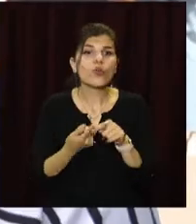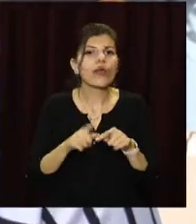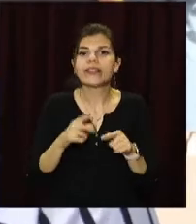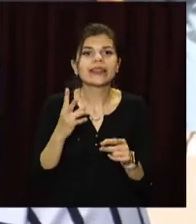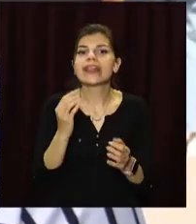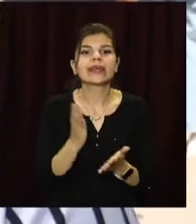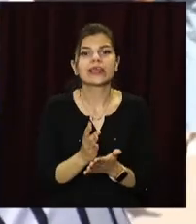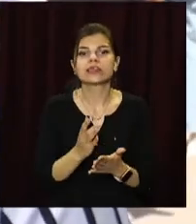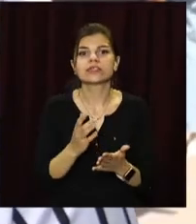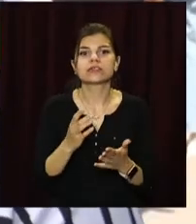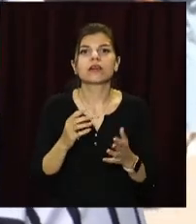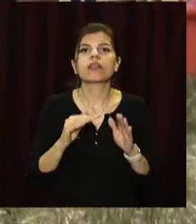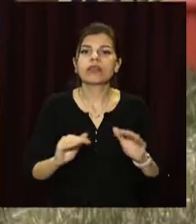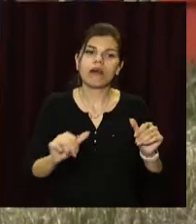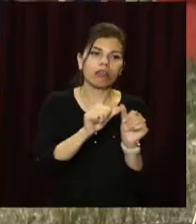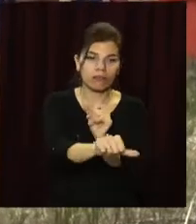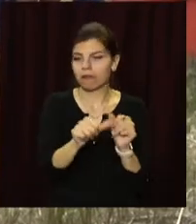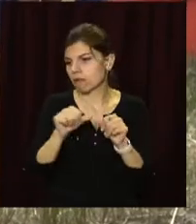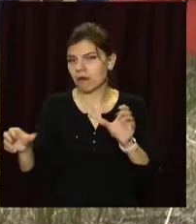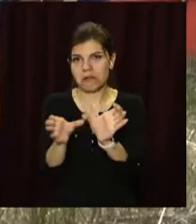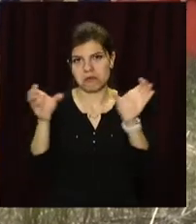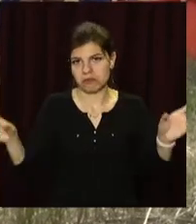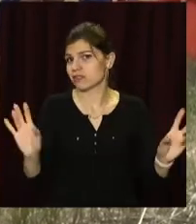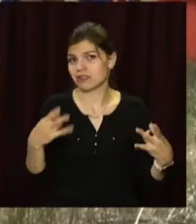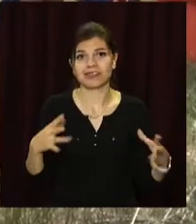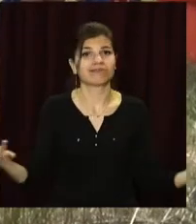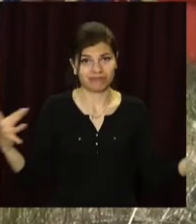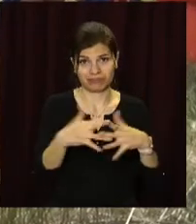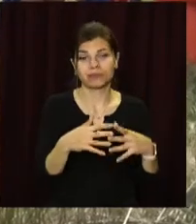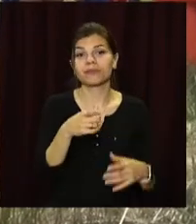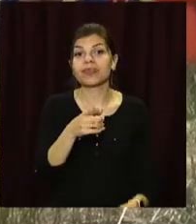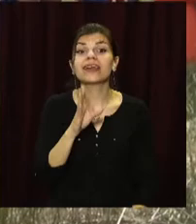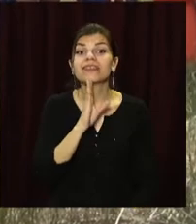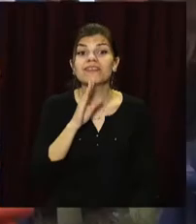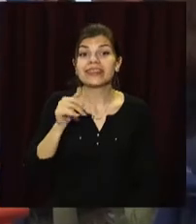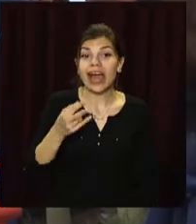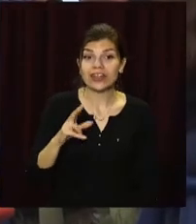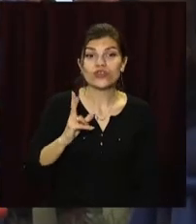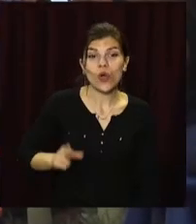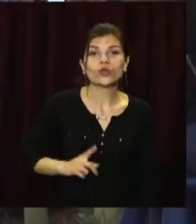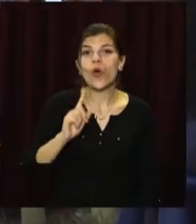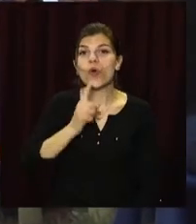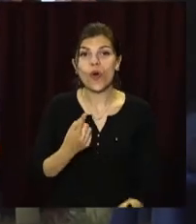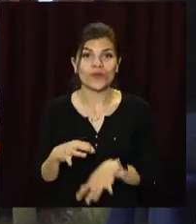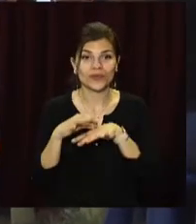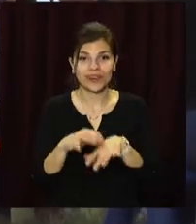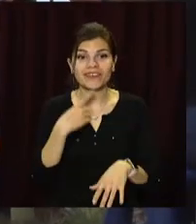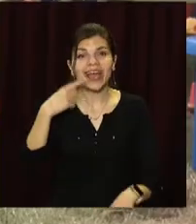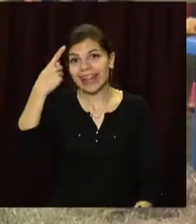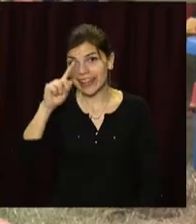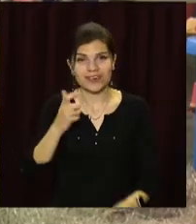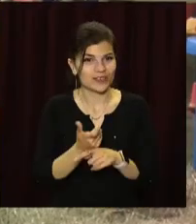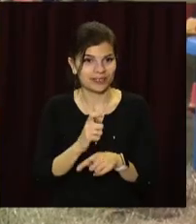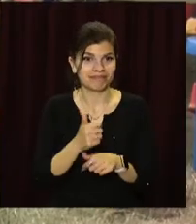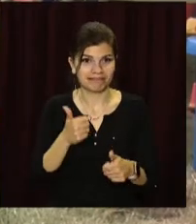є показателем розділяти дітей. Тетяна Федоренко привела на свято свою однорічну доньку. Від ідеї, каже, у захваті.